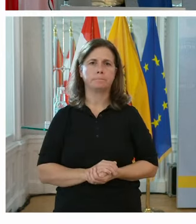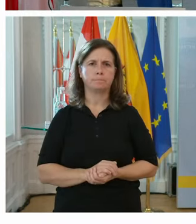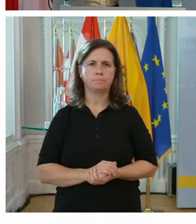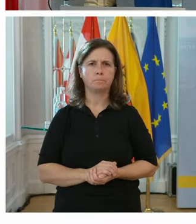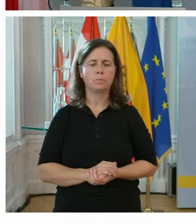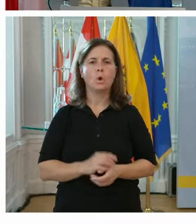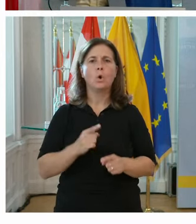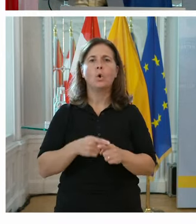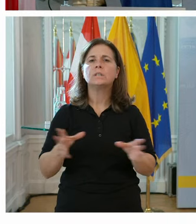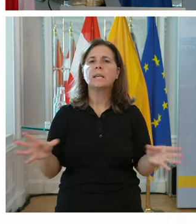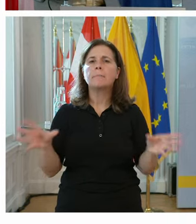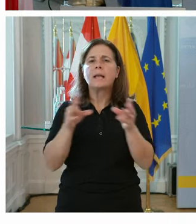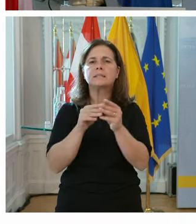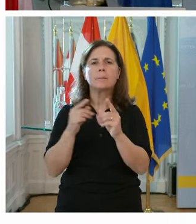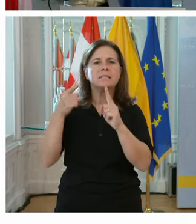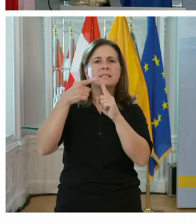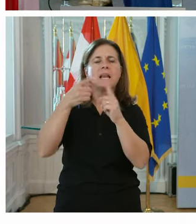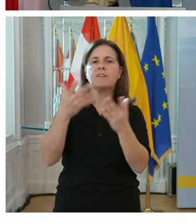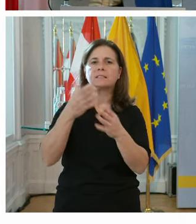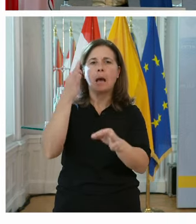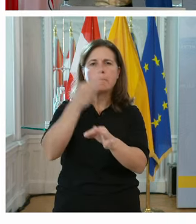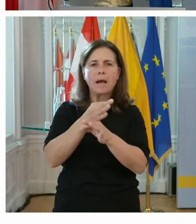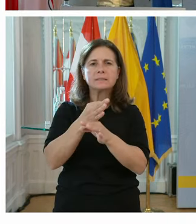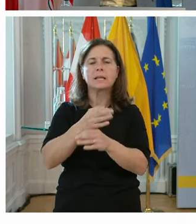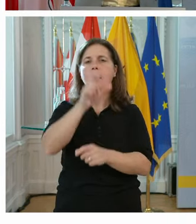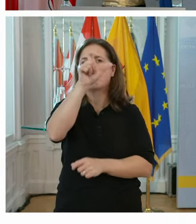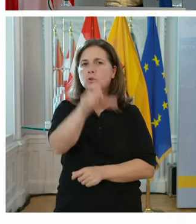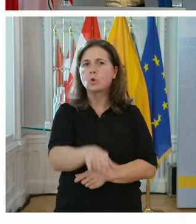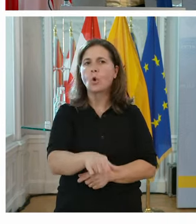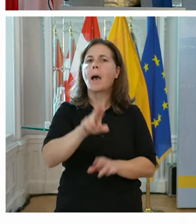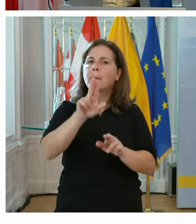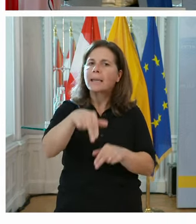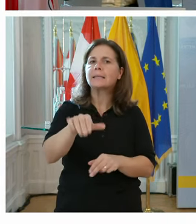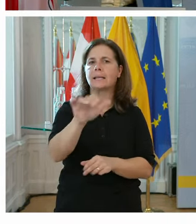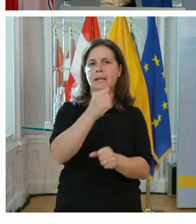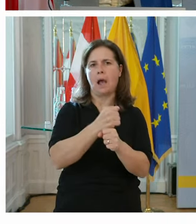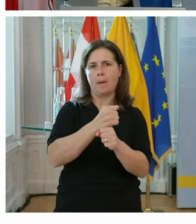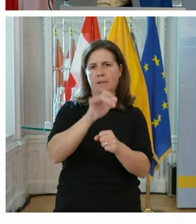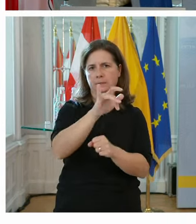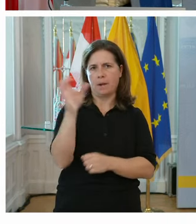Und das gemeinsame Ziel ist eben die passende Person am geeigneten Arbeitsplatz.